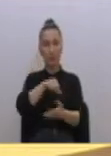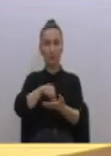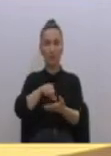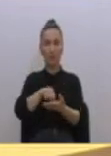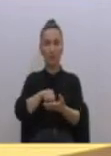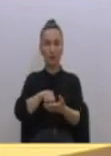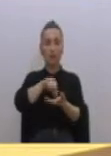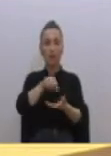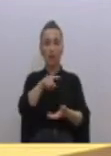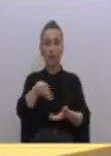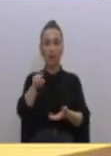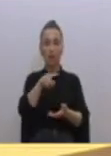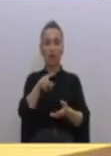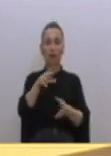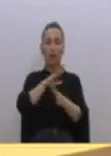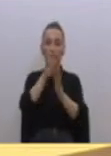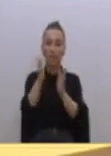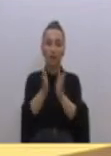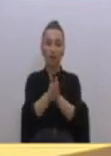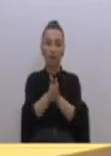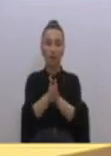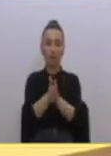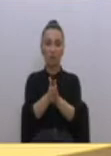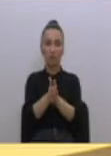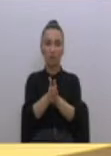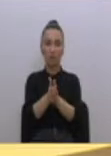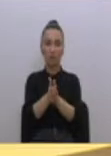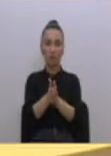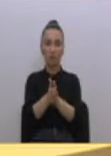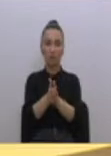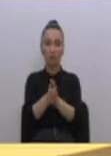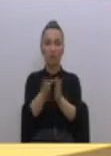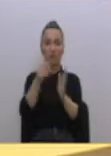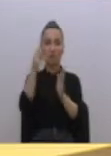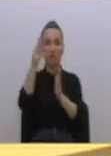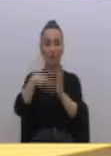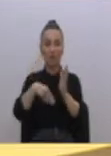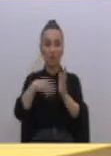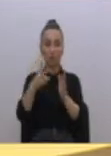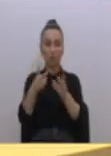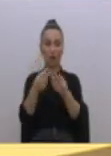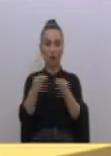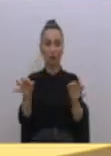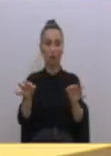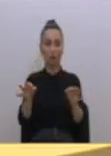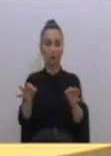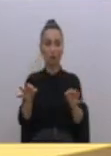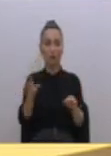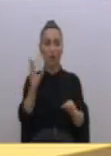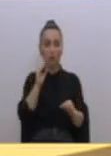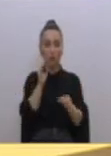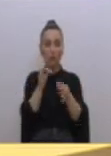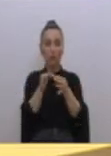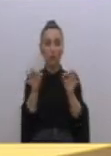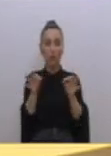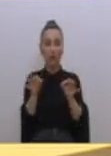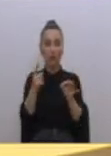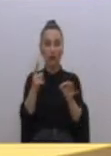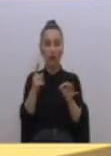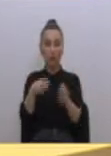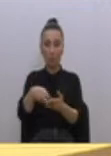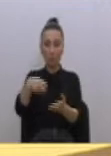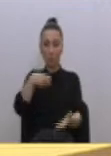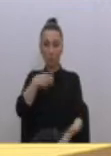ანუ მთავრობის წევრი ყველანაირი იმის გარდა სანქციისგან გაათავისუფლებ. როცა გაათავისუფლებ, რატომ მოგვწერს